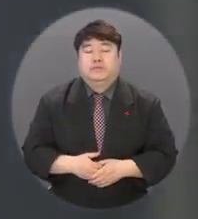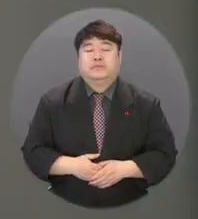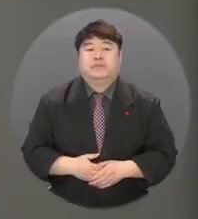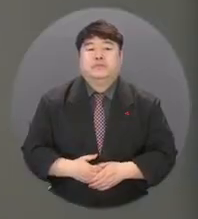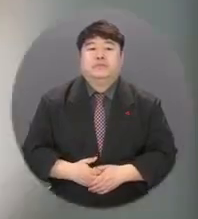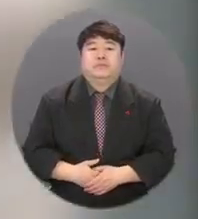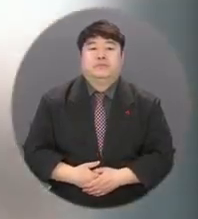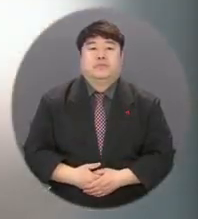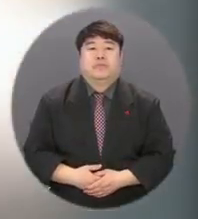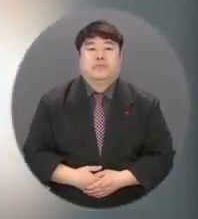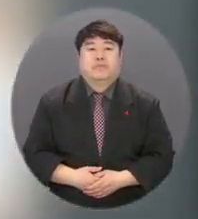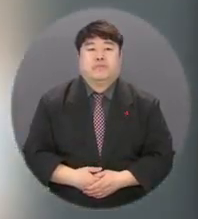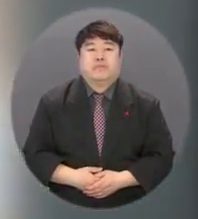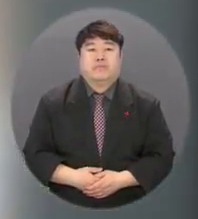mbc 뉴스 임지은 입니다